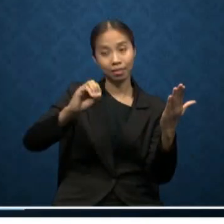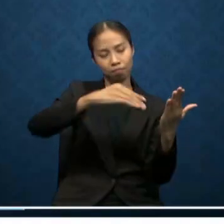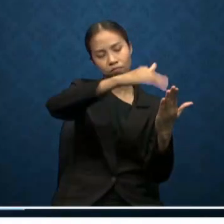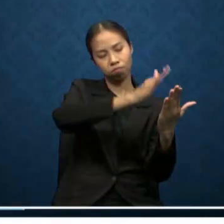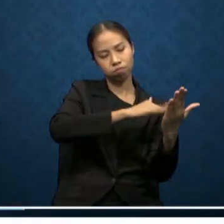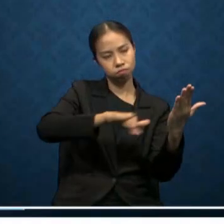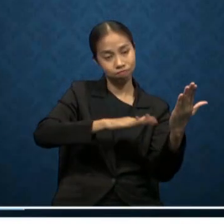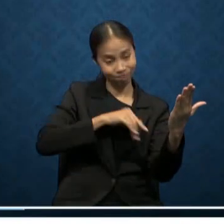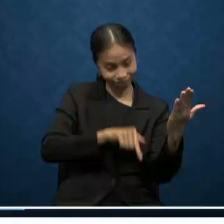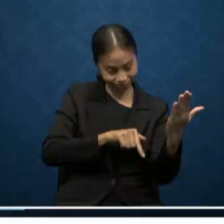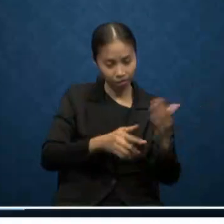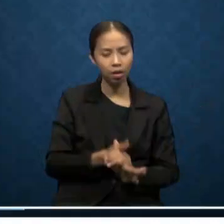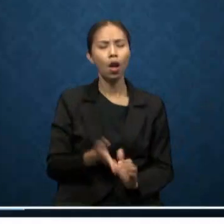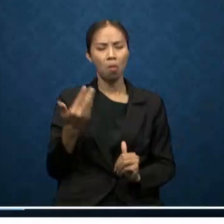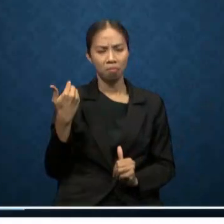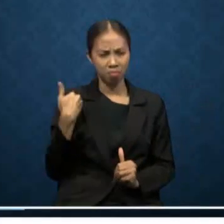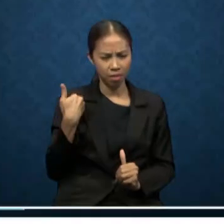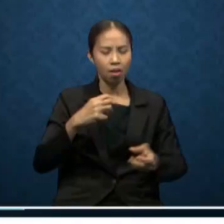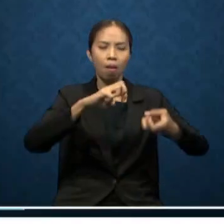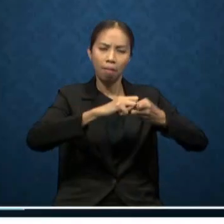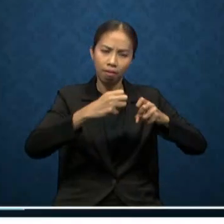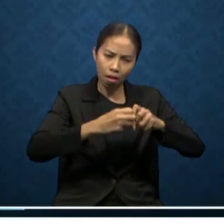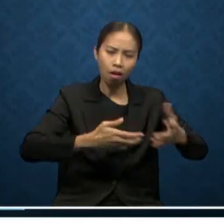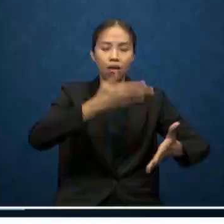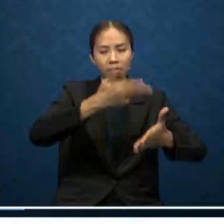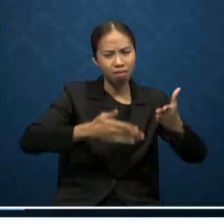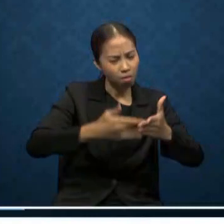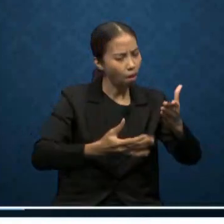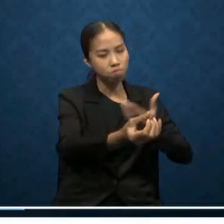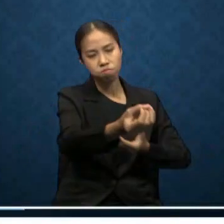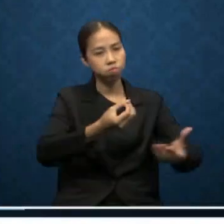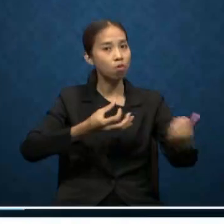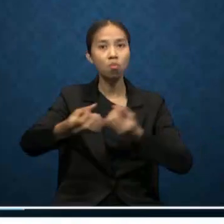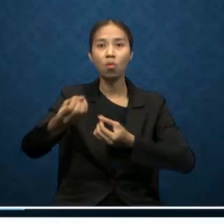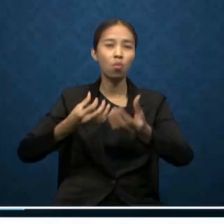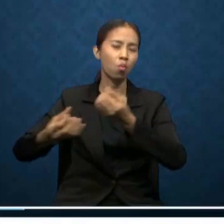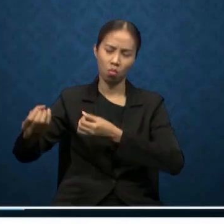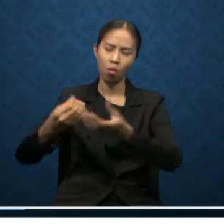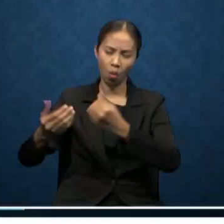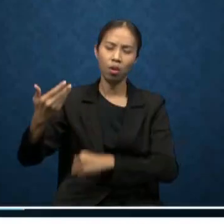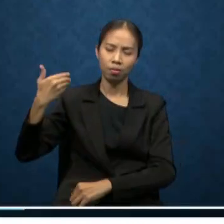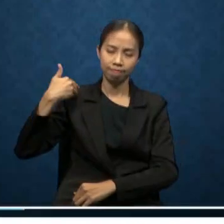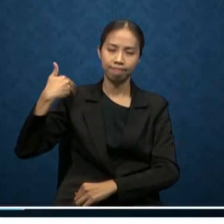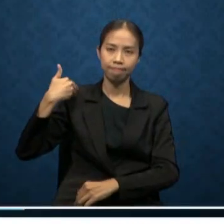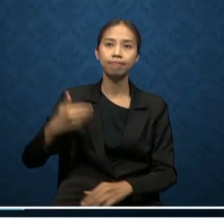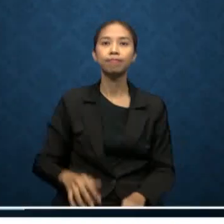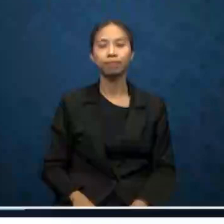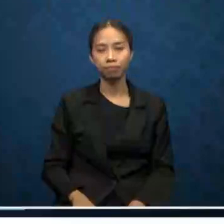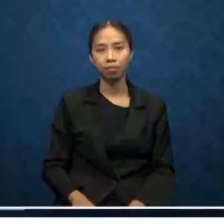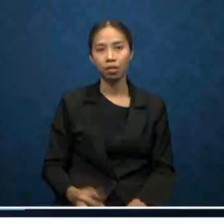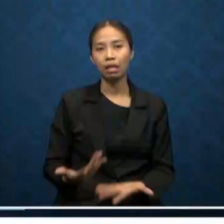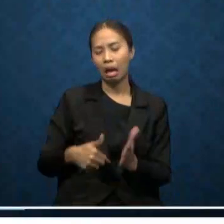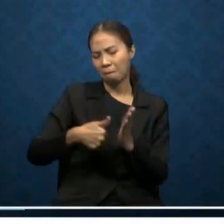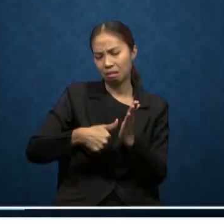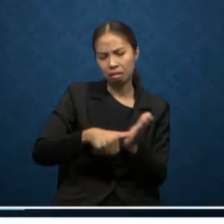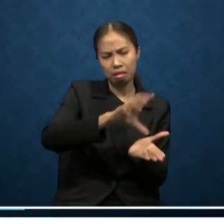ได้รบรายงานและข้อร้องเรียนถงประถาอุปศักและก็กัข้องในการทำยการจัดเก็ประสีตามพรบช